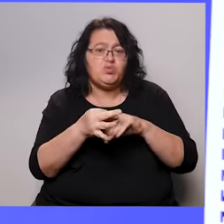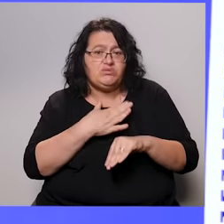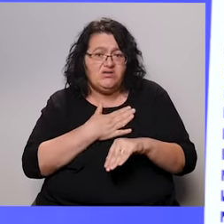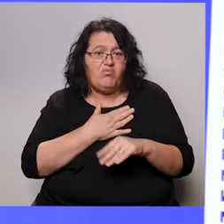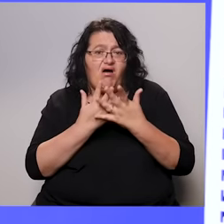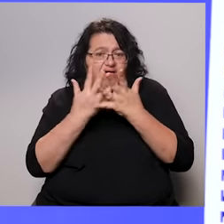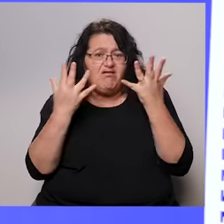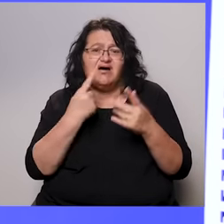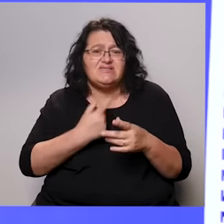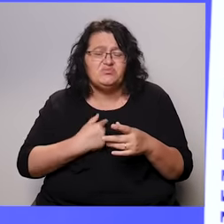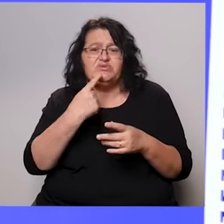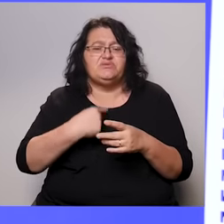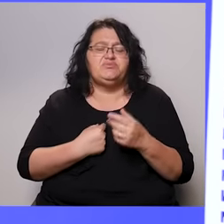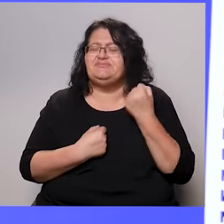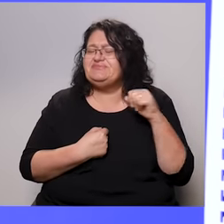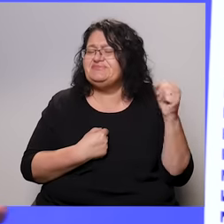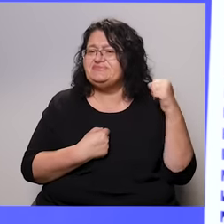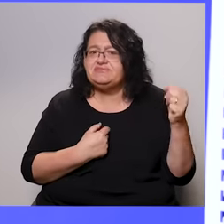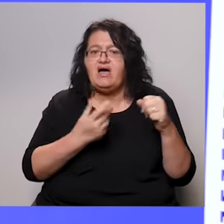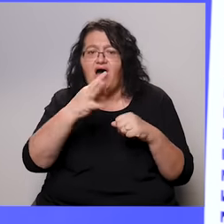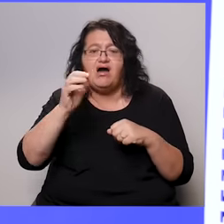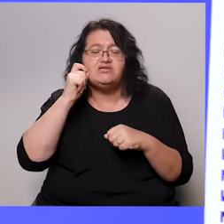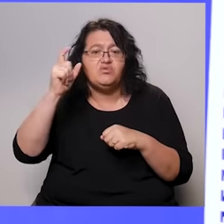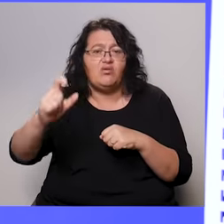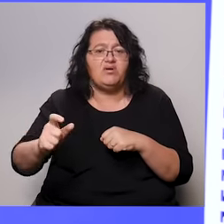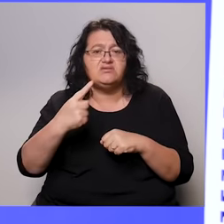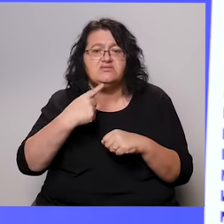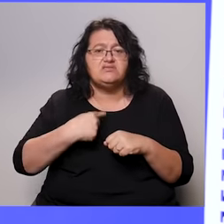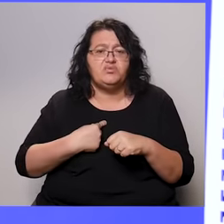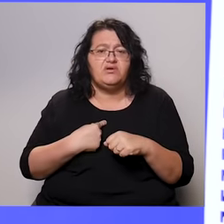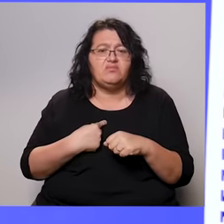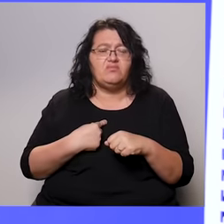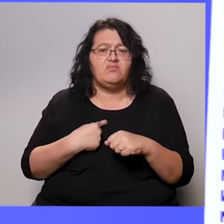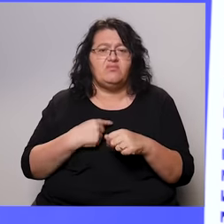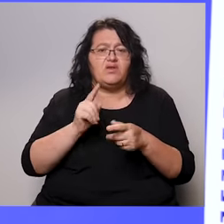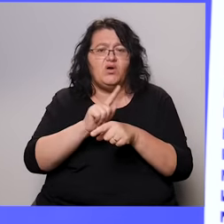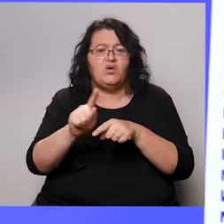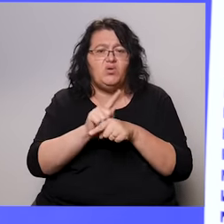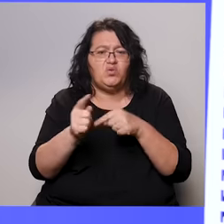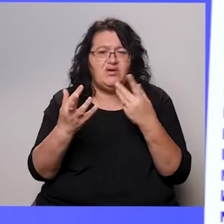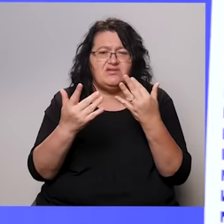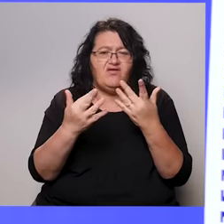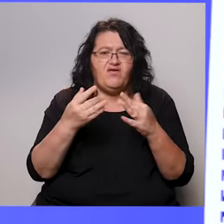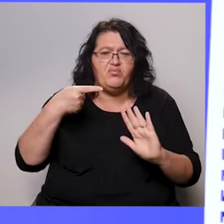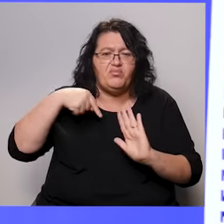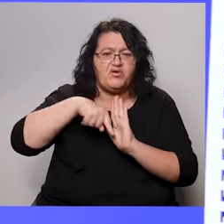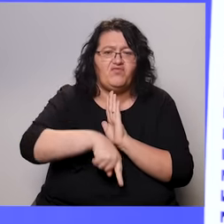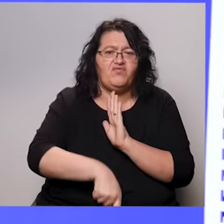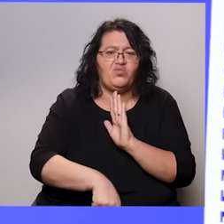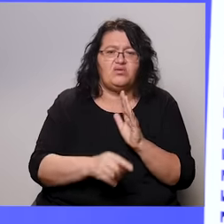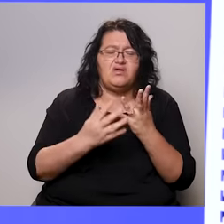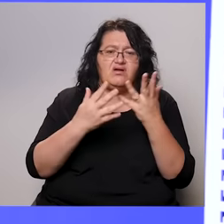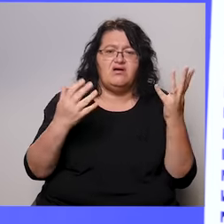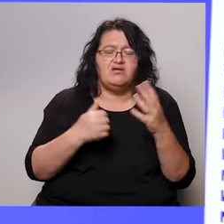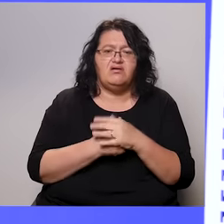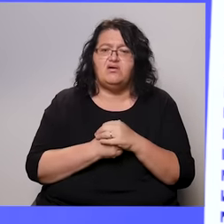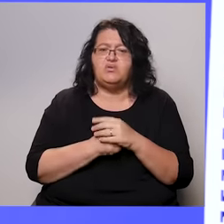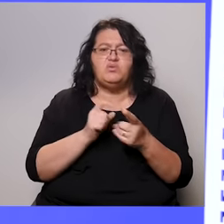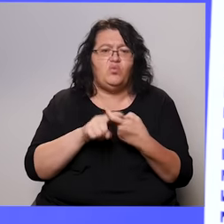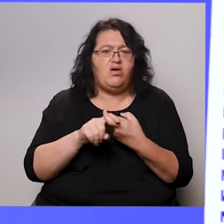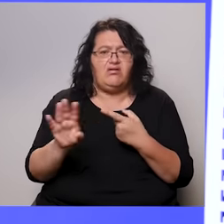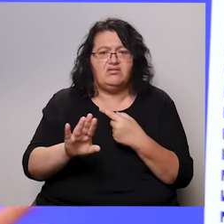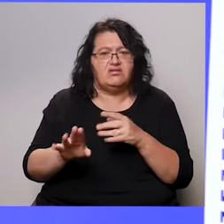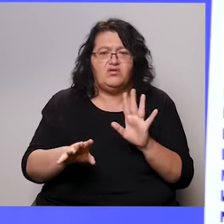de la soție ce îmi spune, a început să-mi vorbească prin alți oameni. Și îmi spune câteva lucruri, dar profunde. Nu legate de